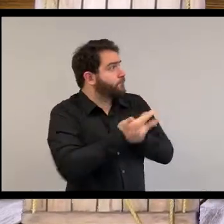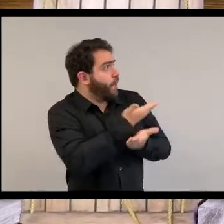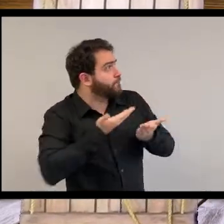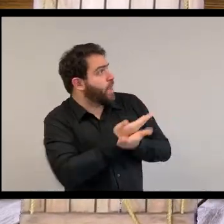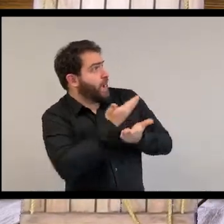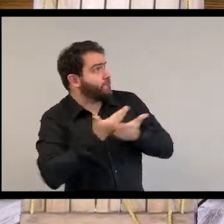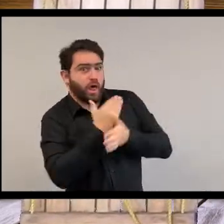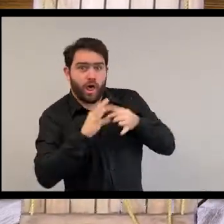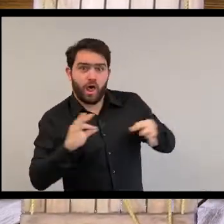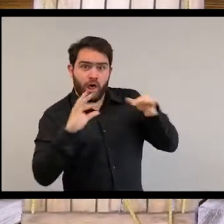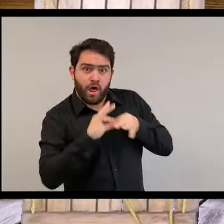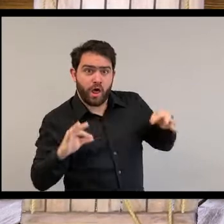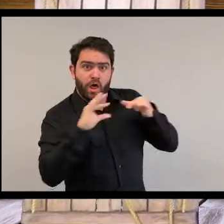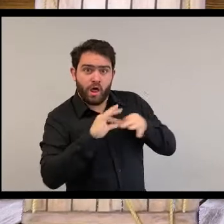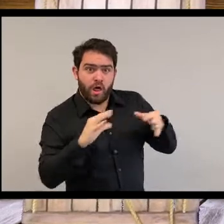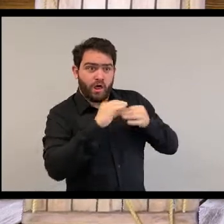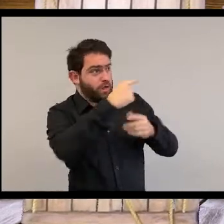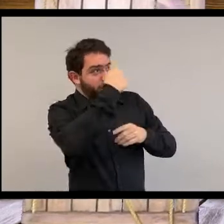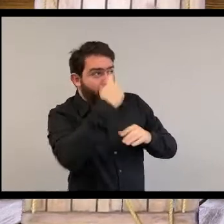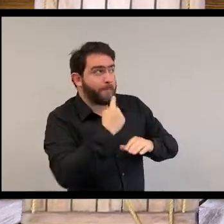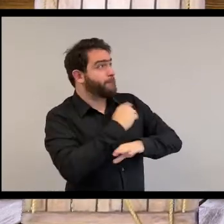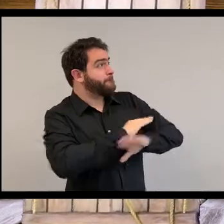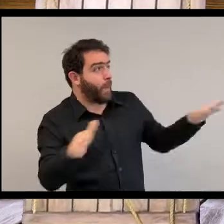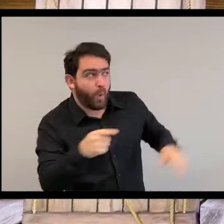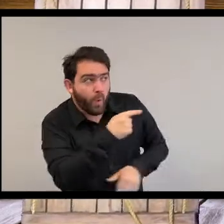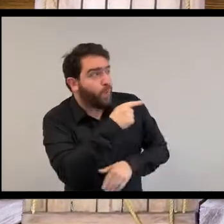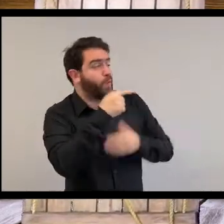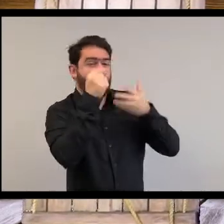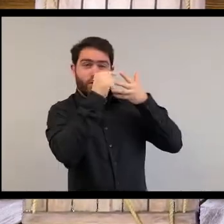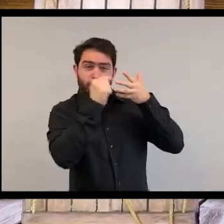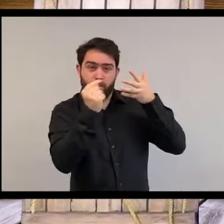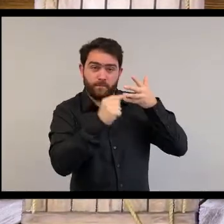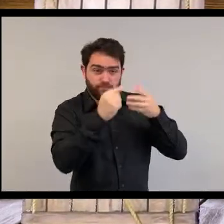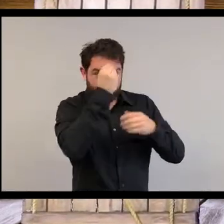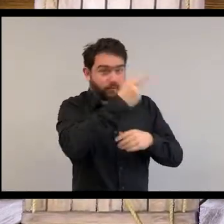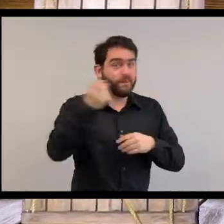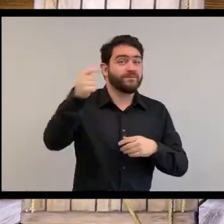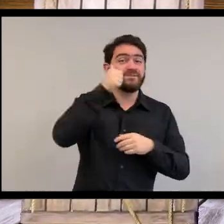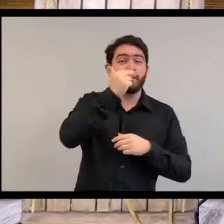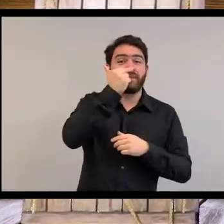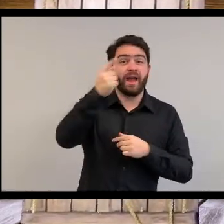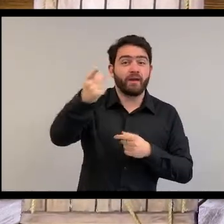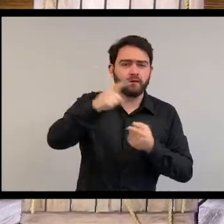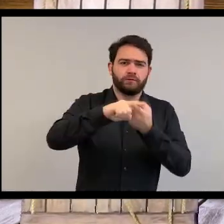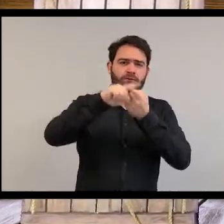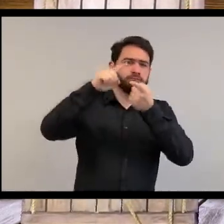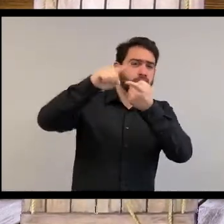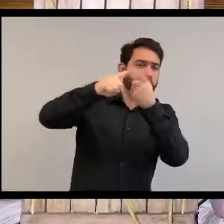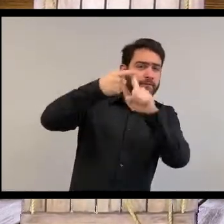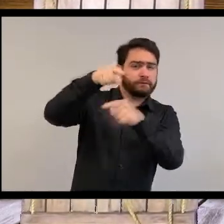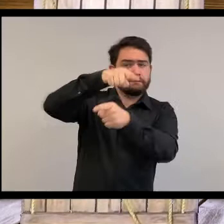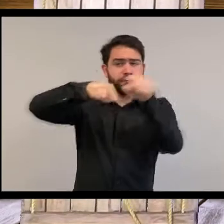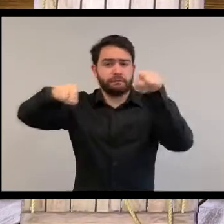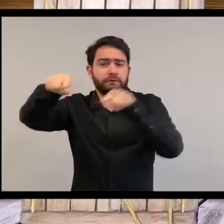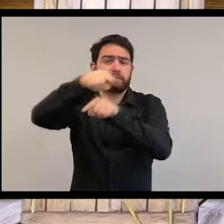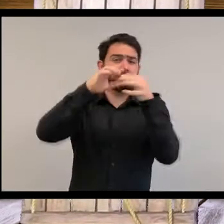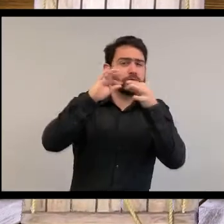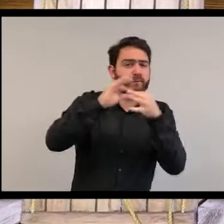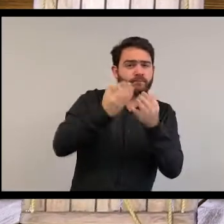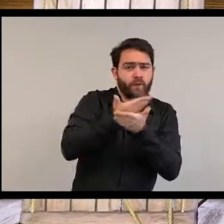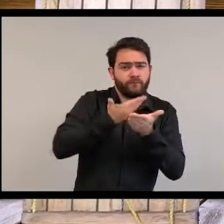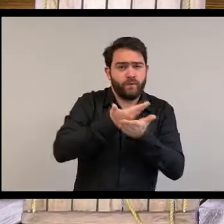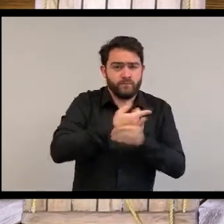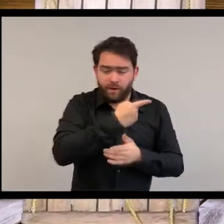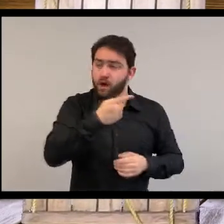pâte. » s'en vont voir Claude et tous les amis de la bande. » « Vous ne croirez pas! » Vous ne croirez pas!